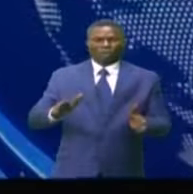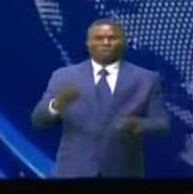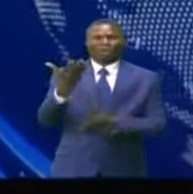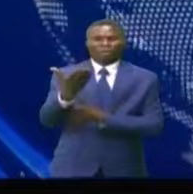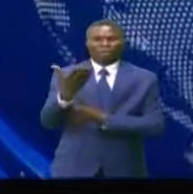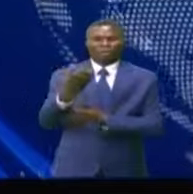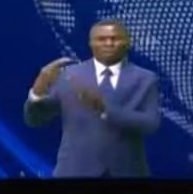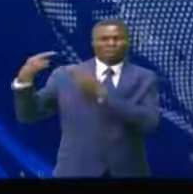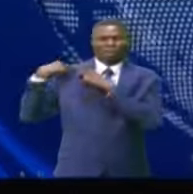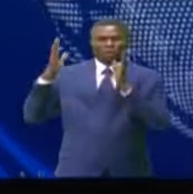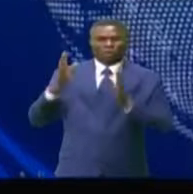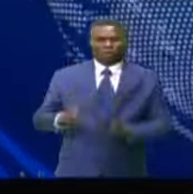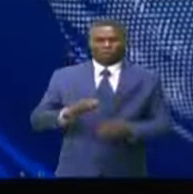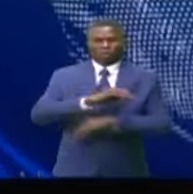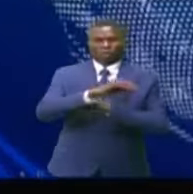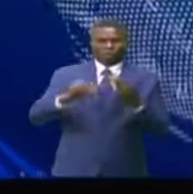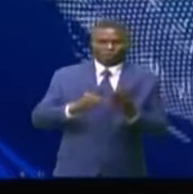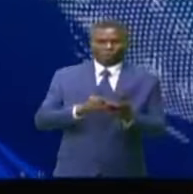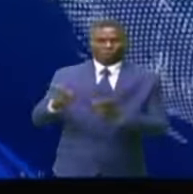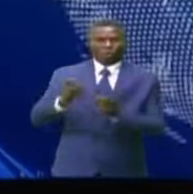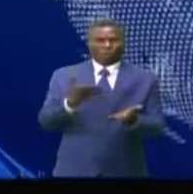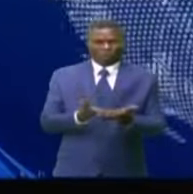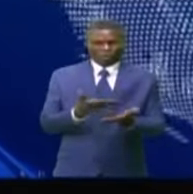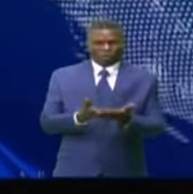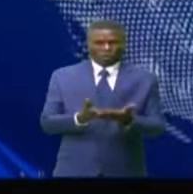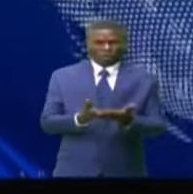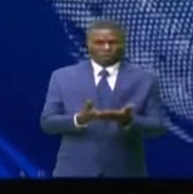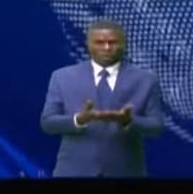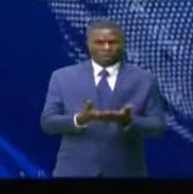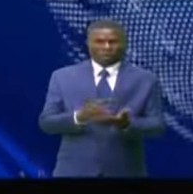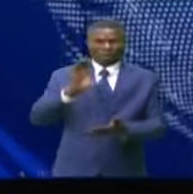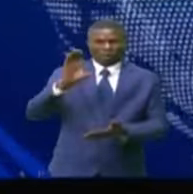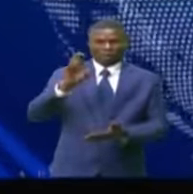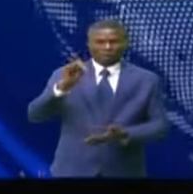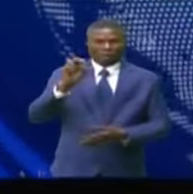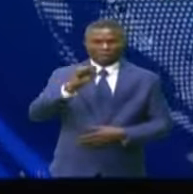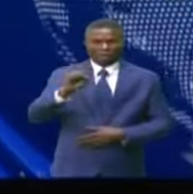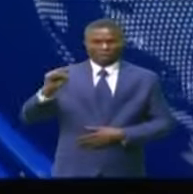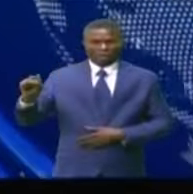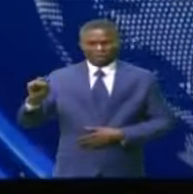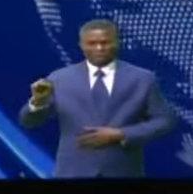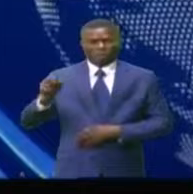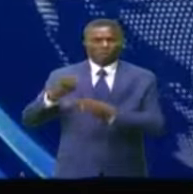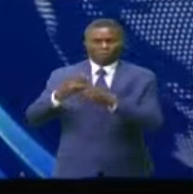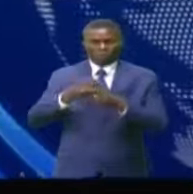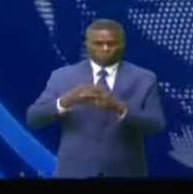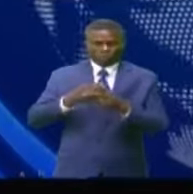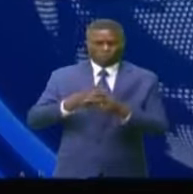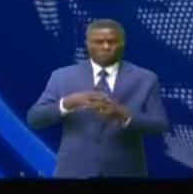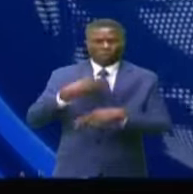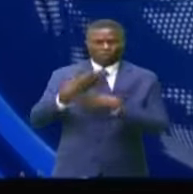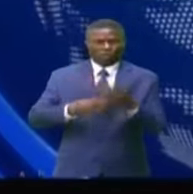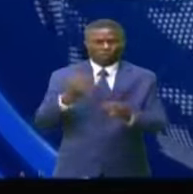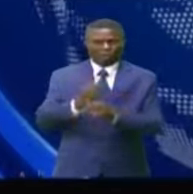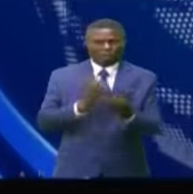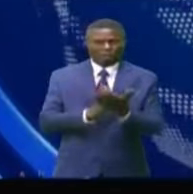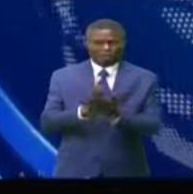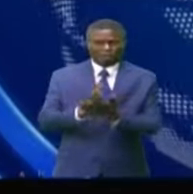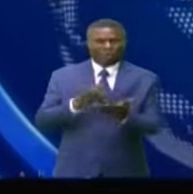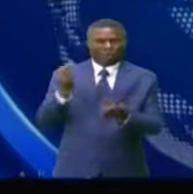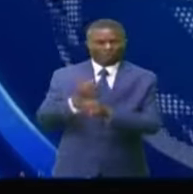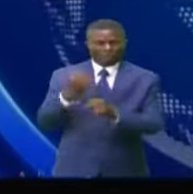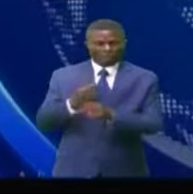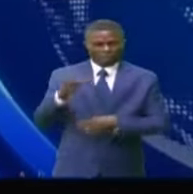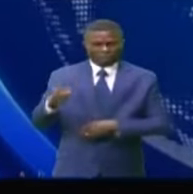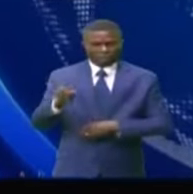aux responsables des centres de gestion de la CNSS de veiller au bon déroulement de la dite